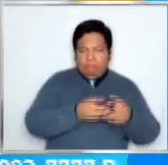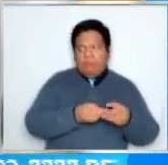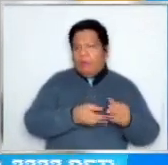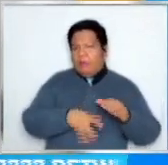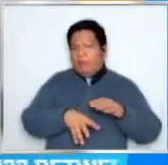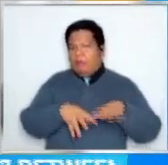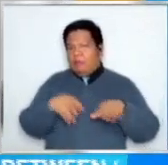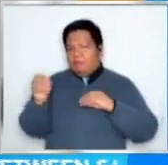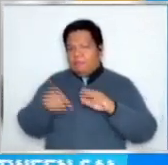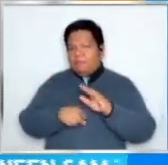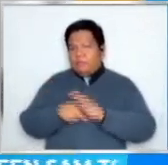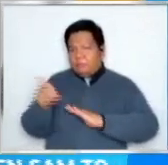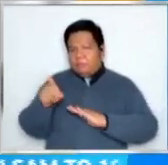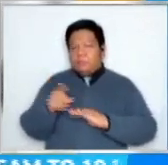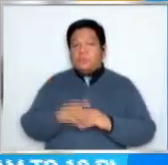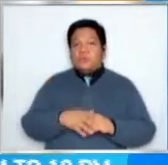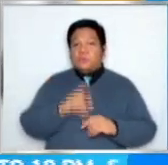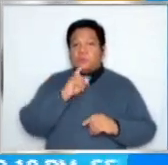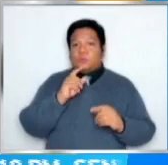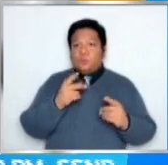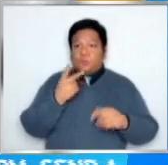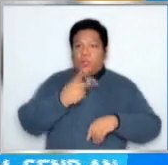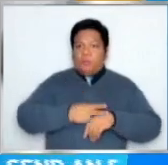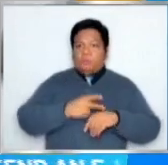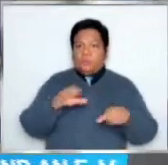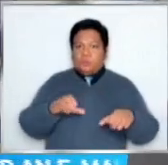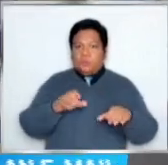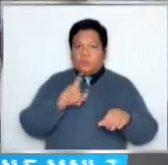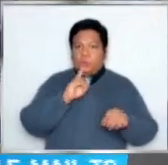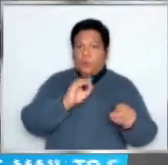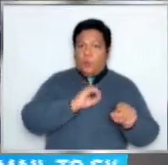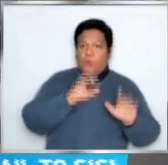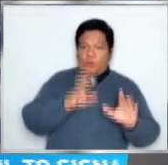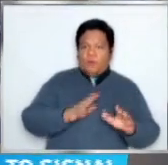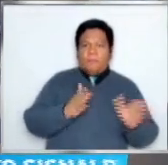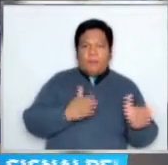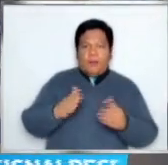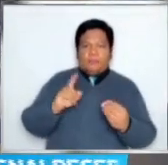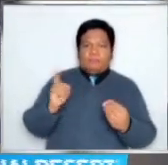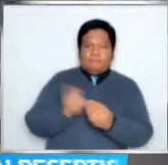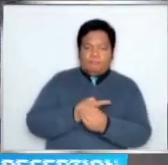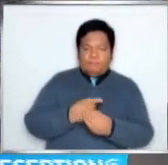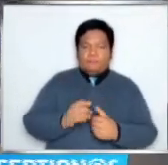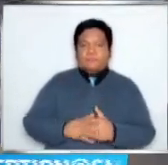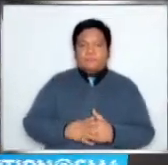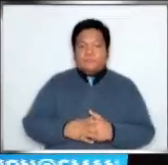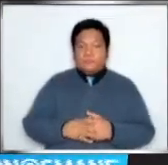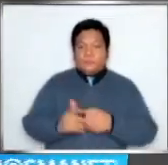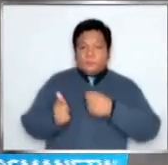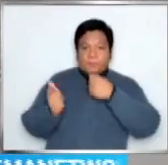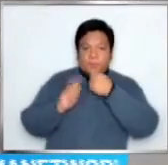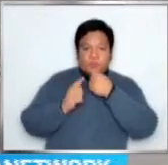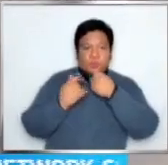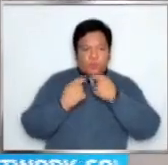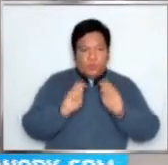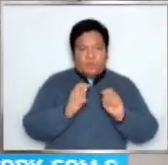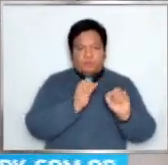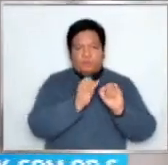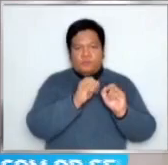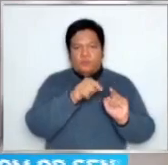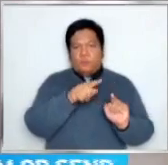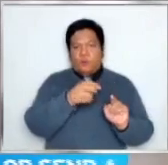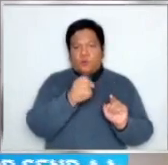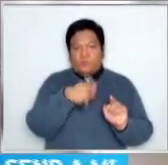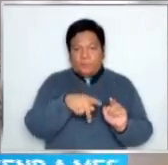ginawa. At yun nga, ang sabi ng may-ari is talagang tatanggalin na sana siya. Sinusubukan pa namin kunin ang panig ng pawn shop.